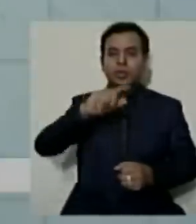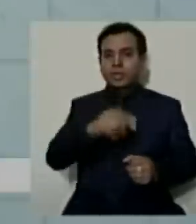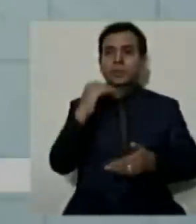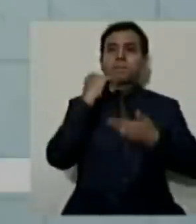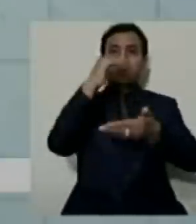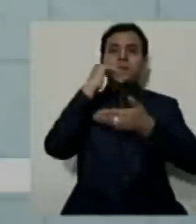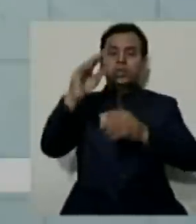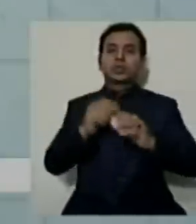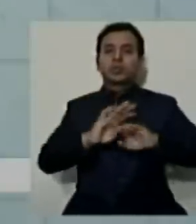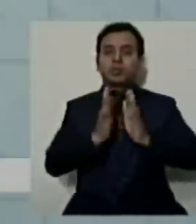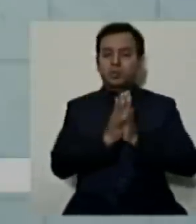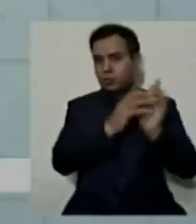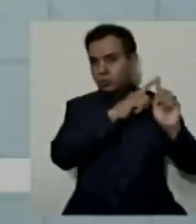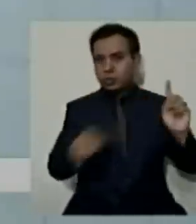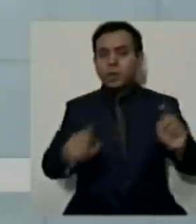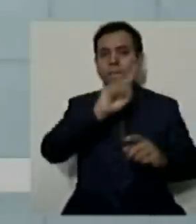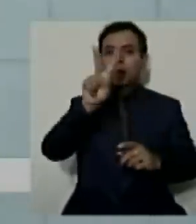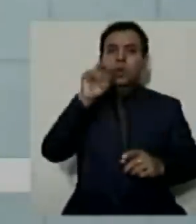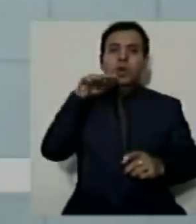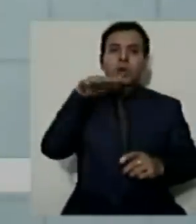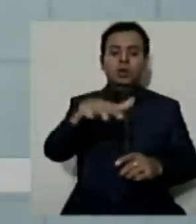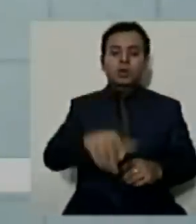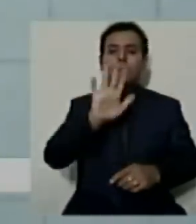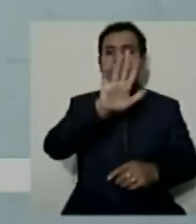12,52,233 এবং বর্তমানে মজুত আছে